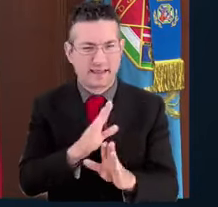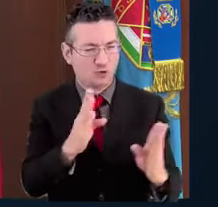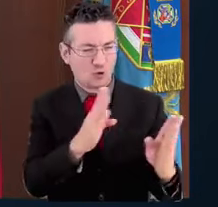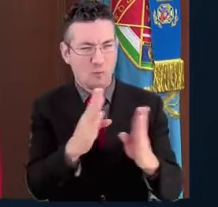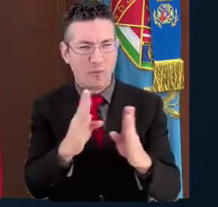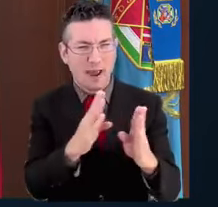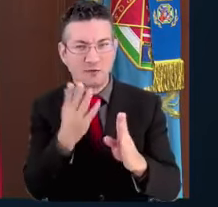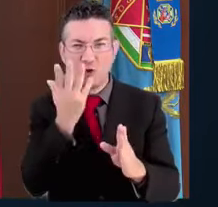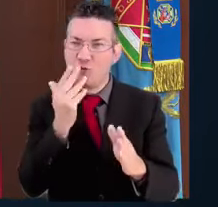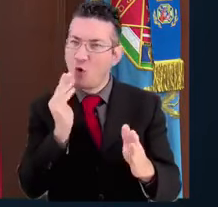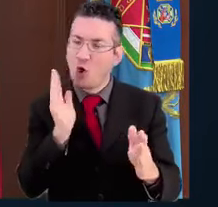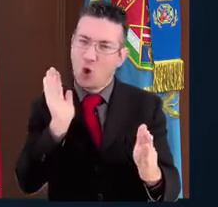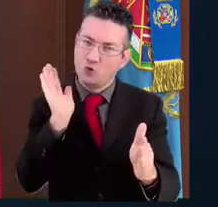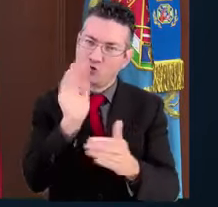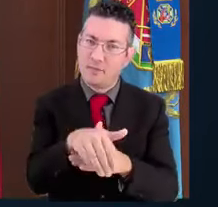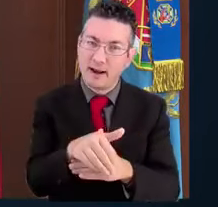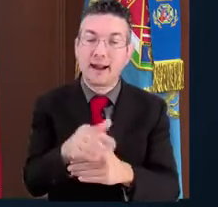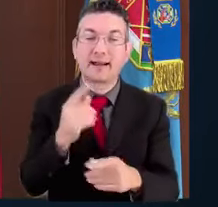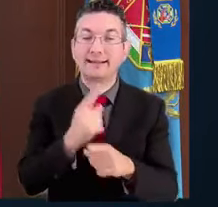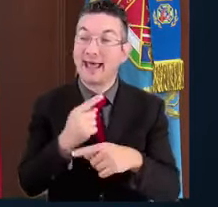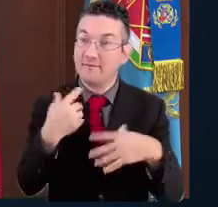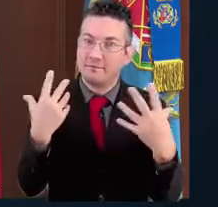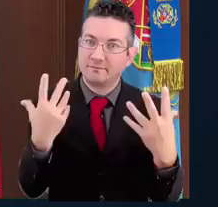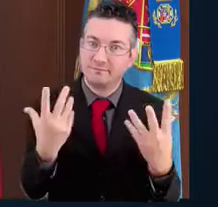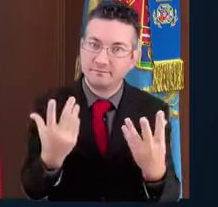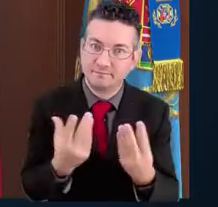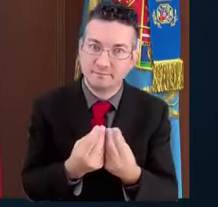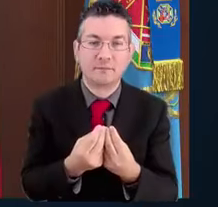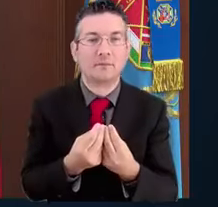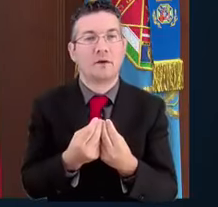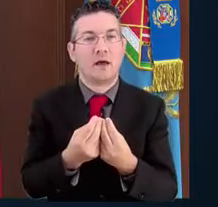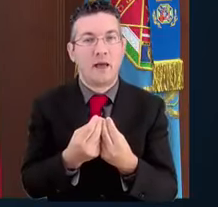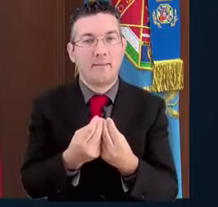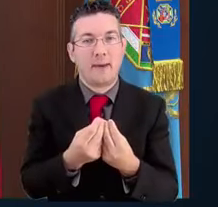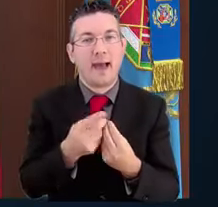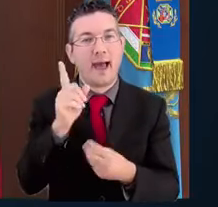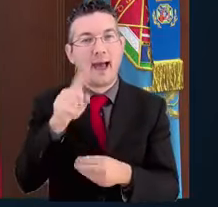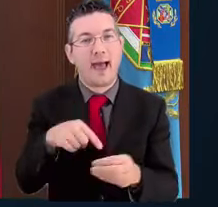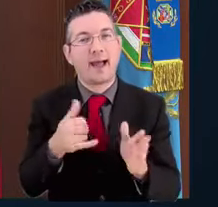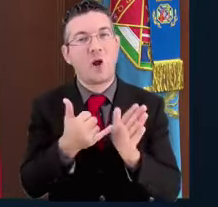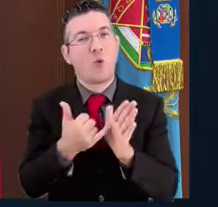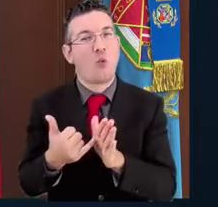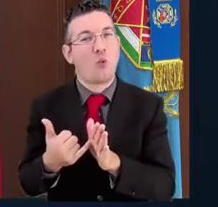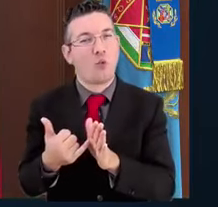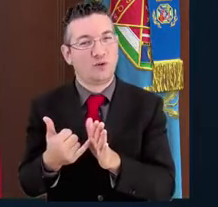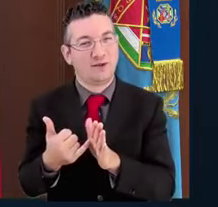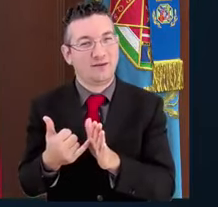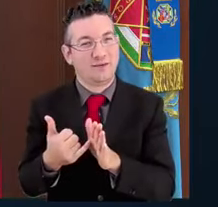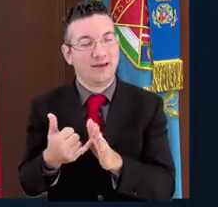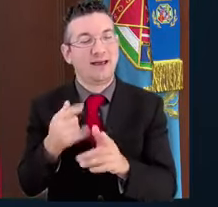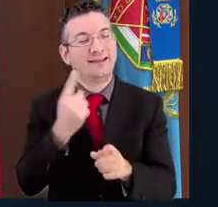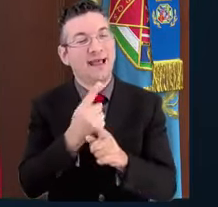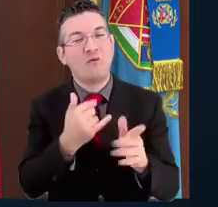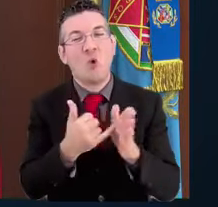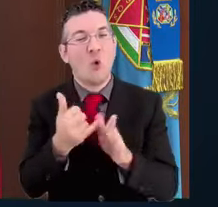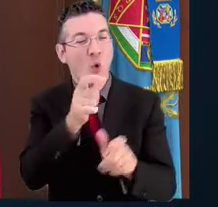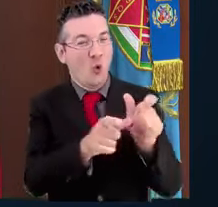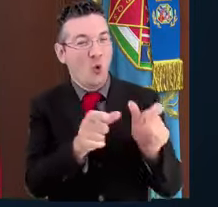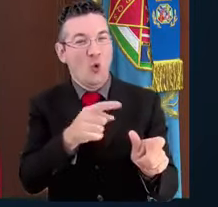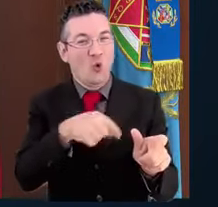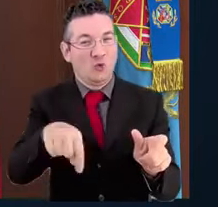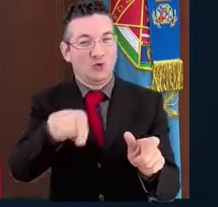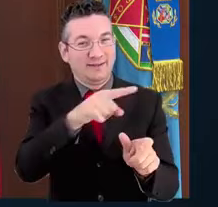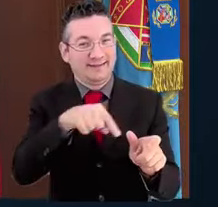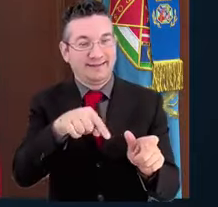tutti dobbiamo farlo davvero mettendoci con gli ultimi è una frase che dobbiamo essere con gli ultimi in questo senso le